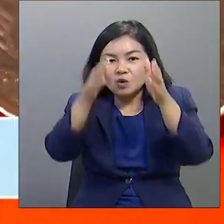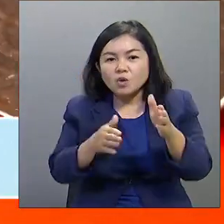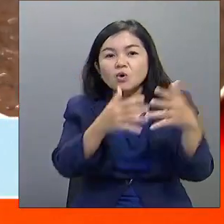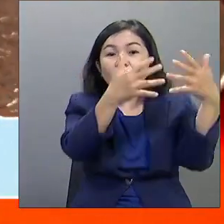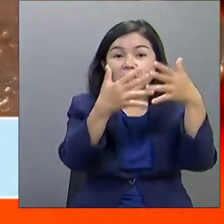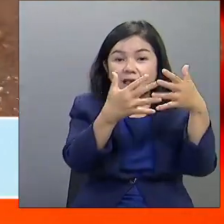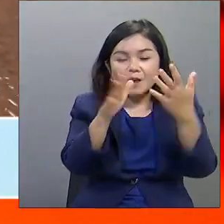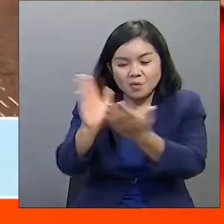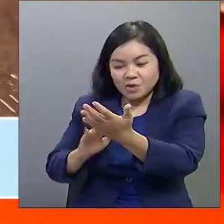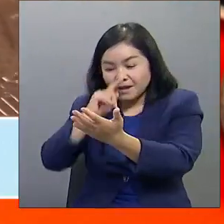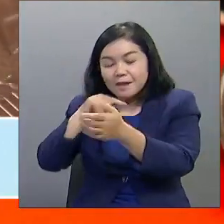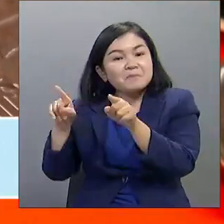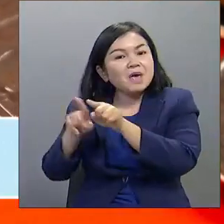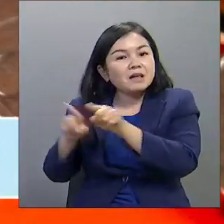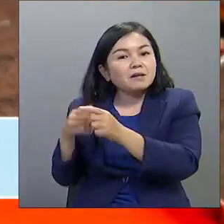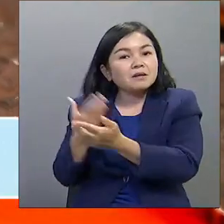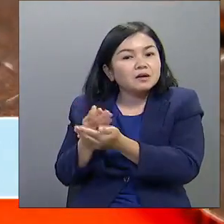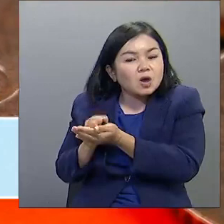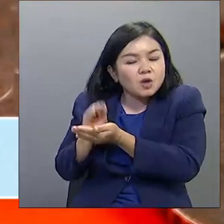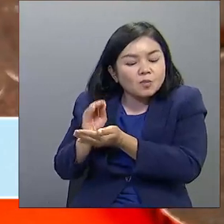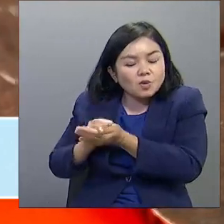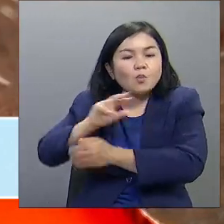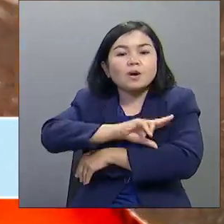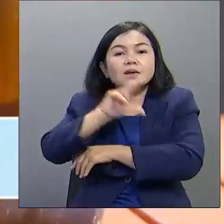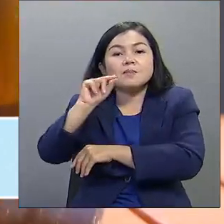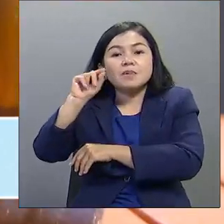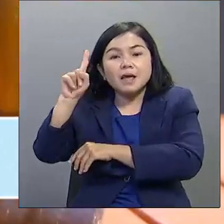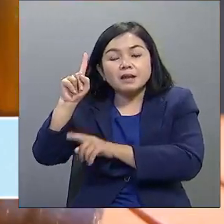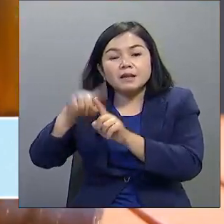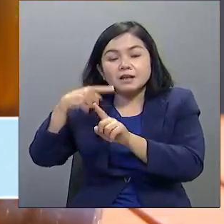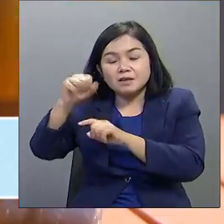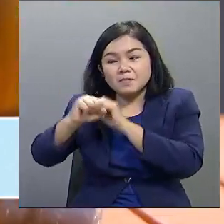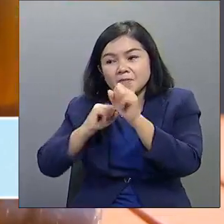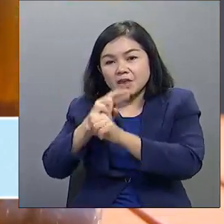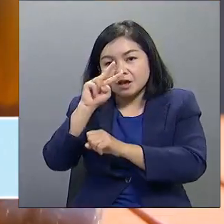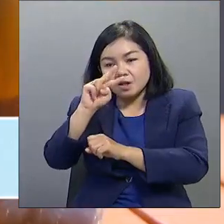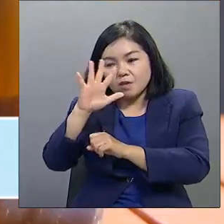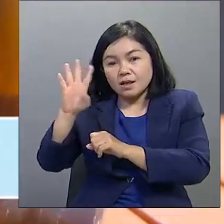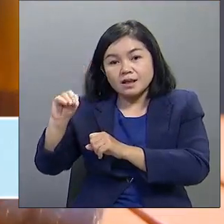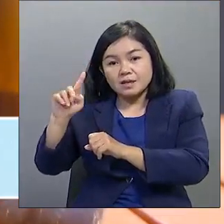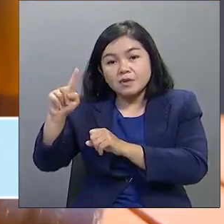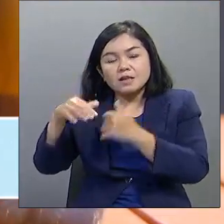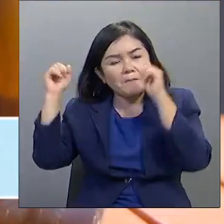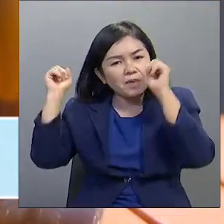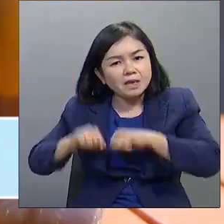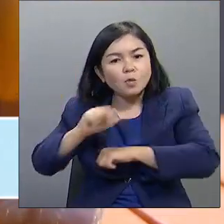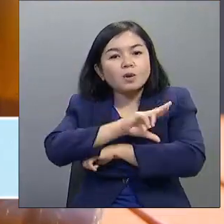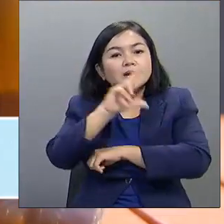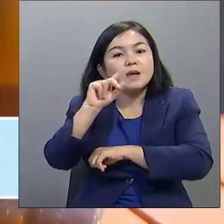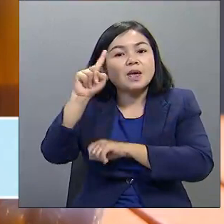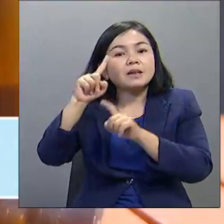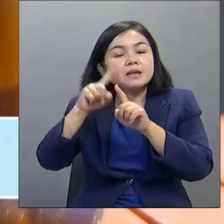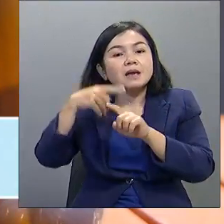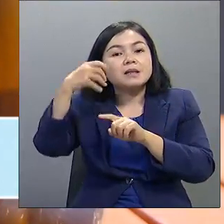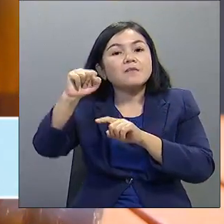เองกำหนดให้มีวันออมแห่งชาติขึ้นเมื่อ21 ตุลาคม 2541ค่ะโดยคณะรัฐมนตรี มีมติให้31ตุลาคมของทุกปี